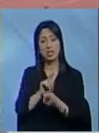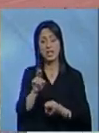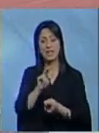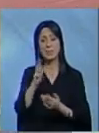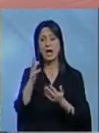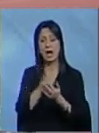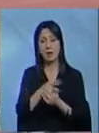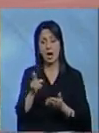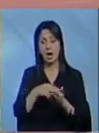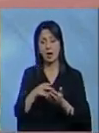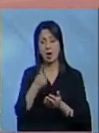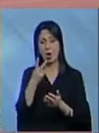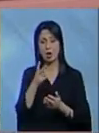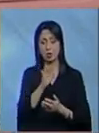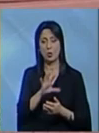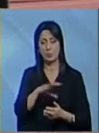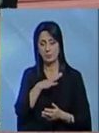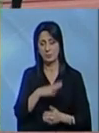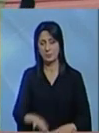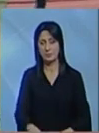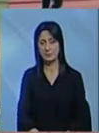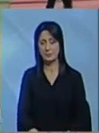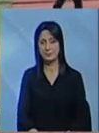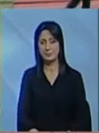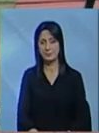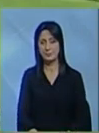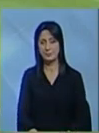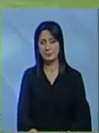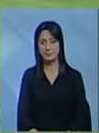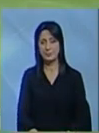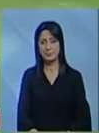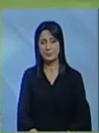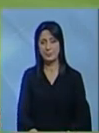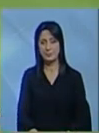დინამოს გამარჯვებით ანგარიშით 2-0 დასრულდა.